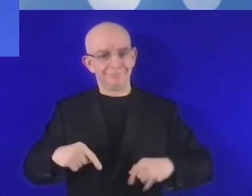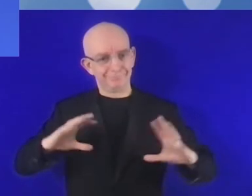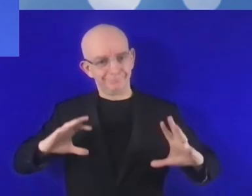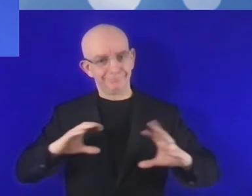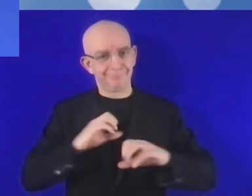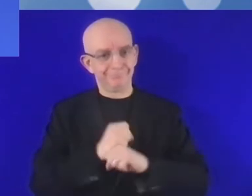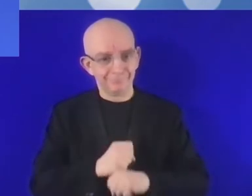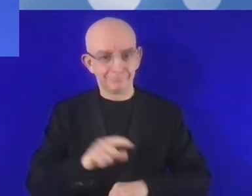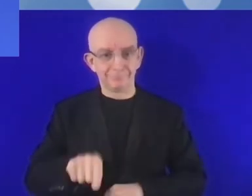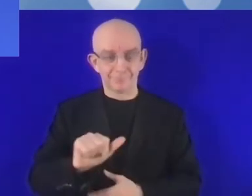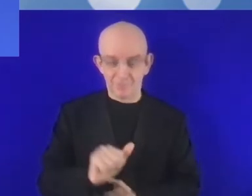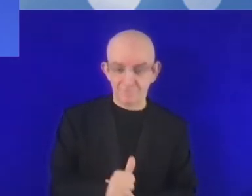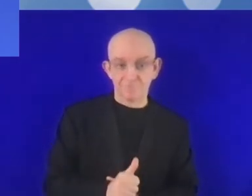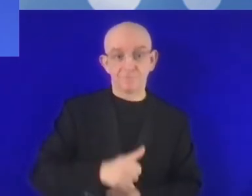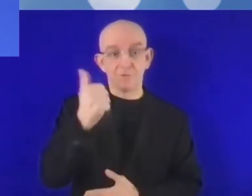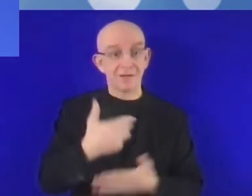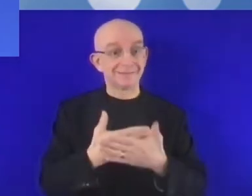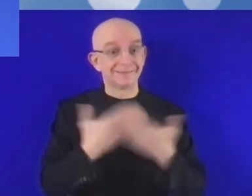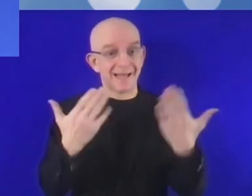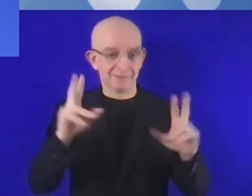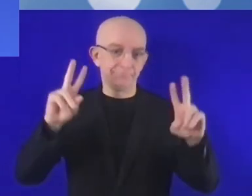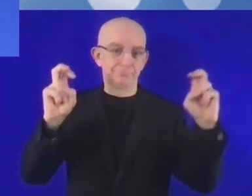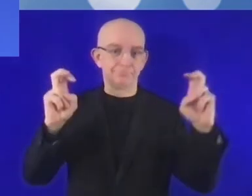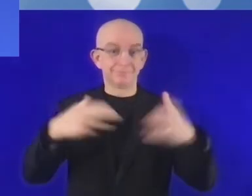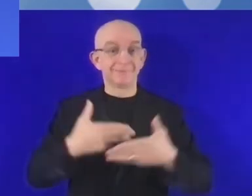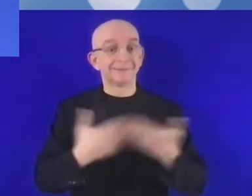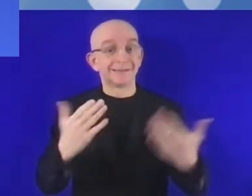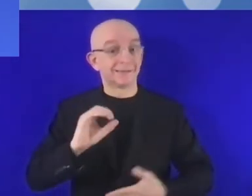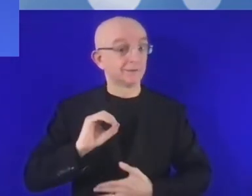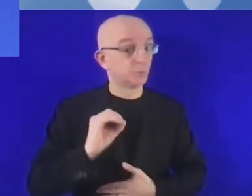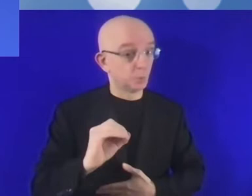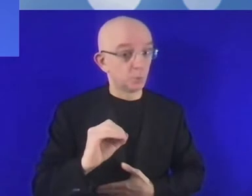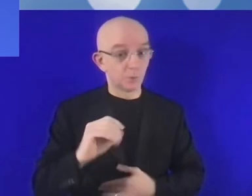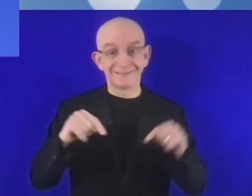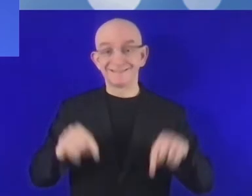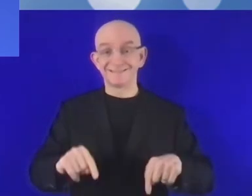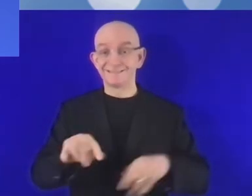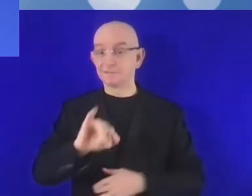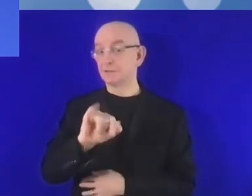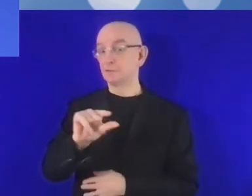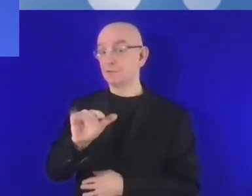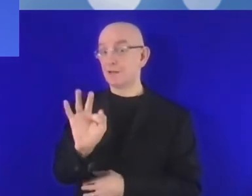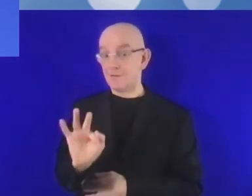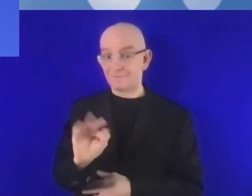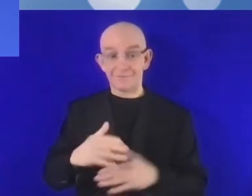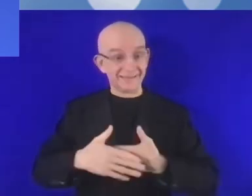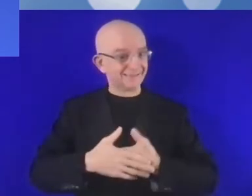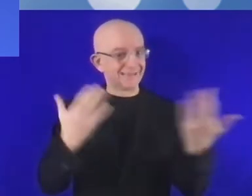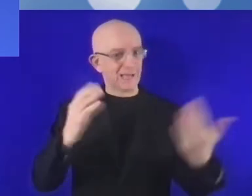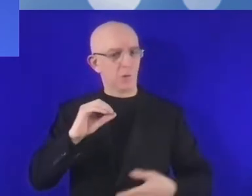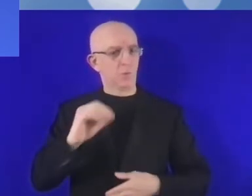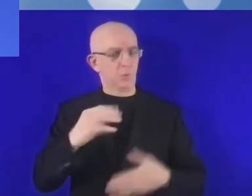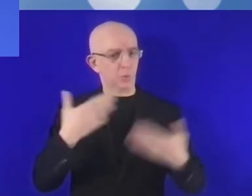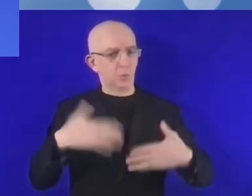للاهتمام، وسط متنوع يناقش أهم المواضيع وتحديات العالم الرقمي.